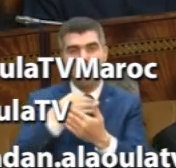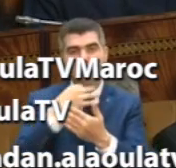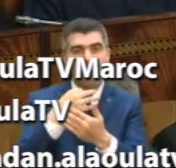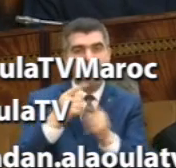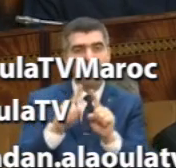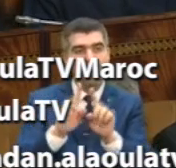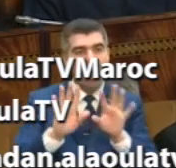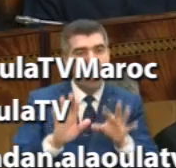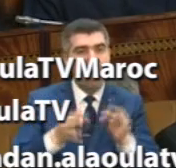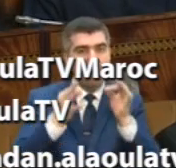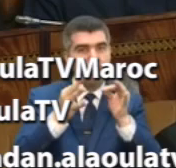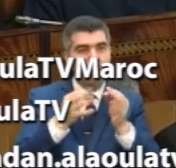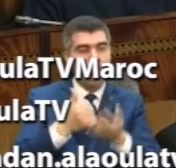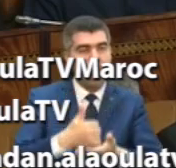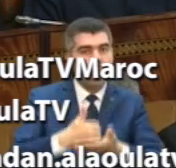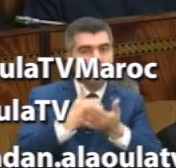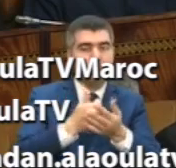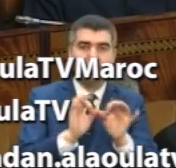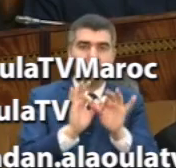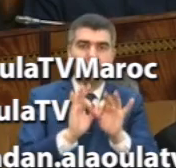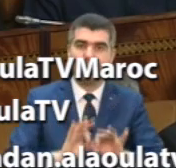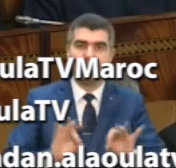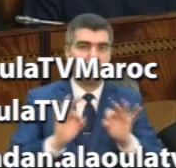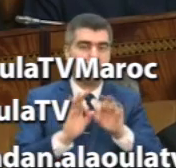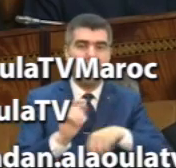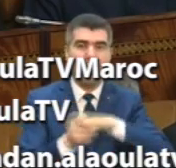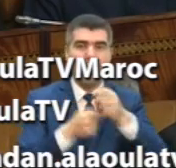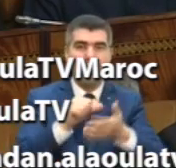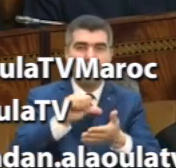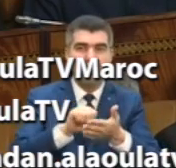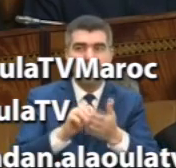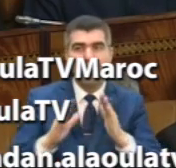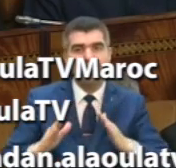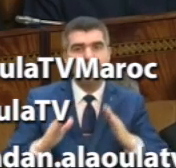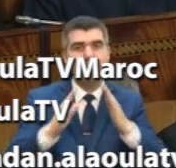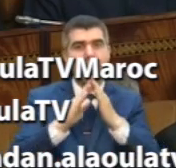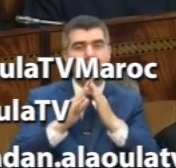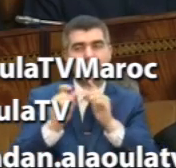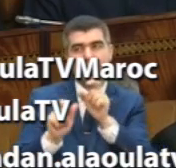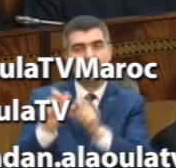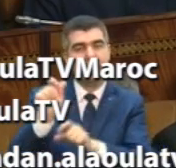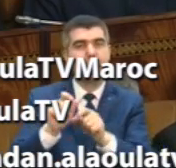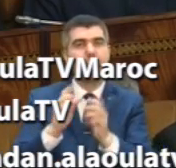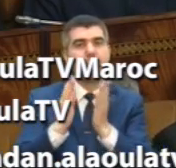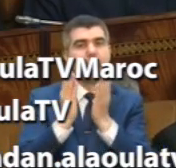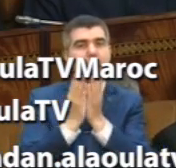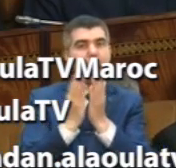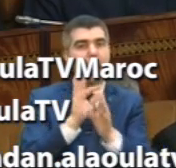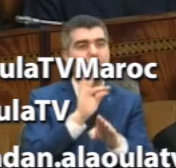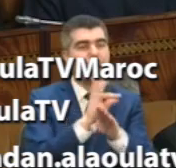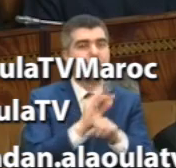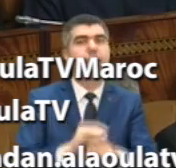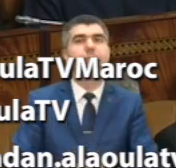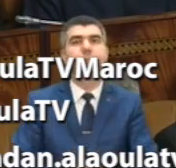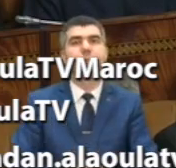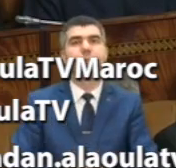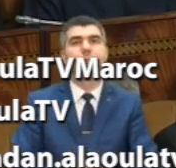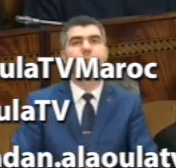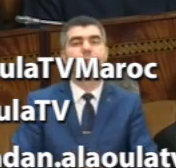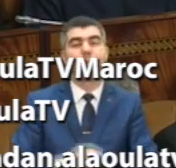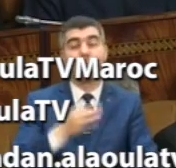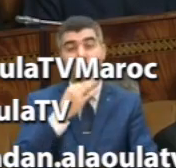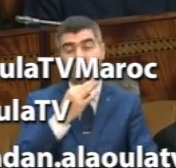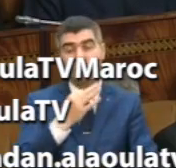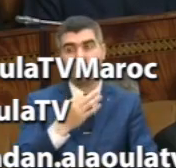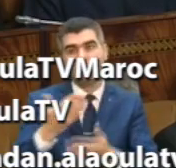الترام في البوادي وكذلك في المناطق الجمالية بالنسبة للتعليم. بمعنى هذا الشعار اللي